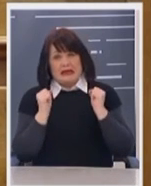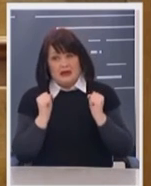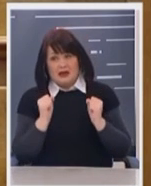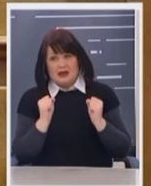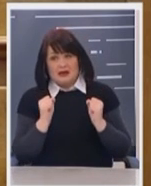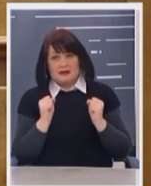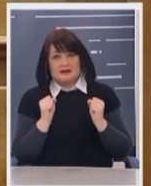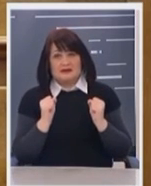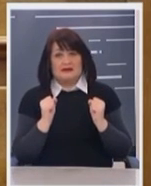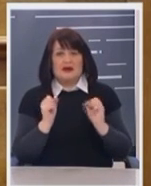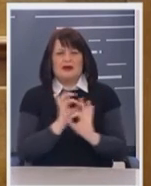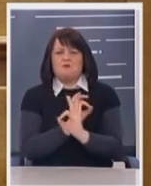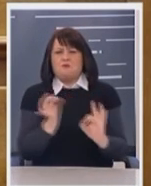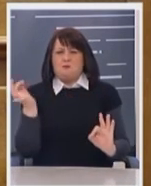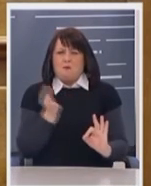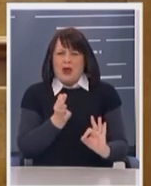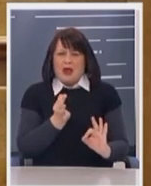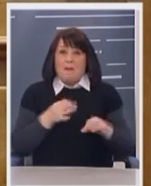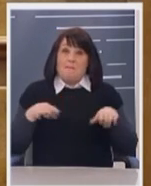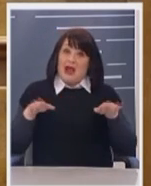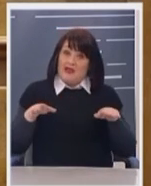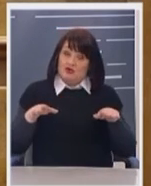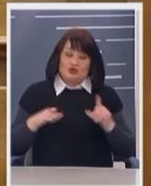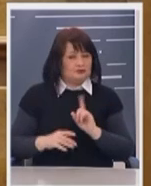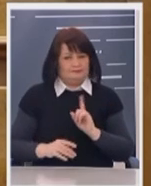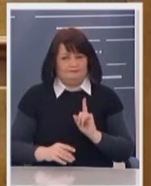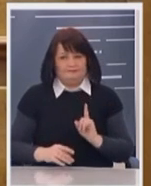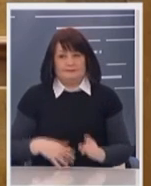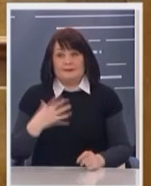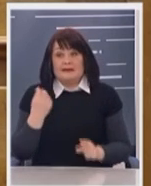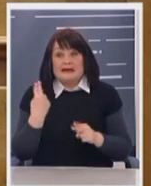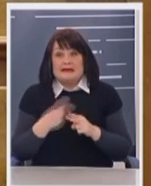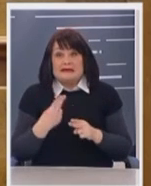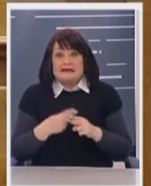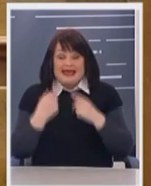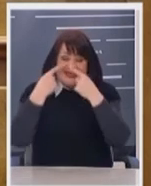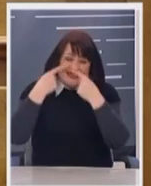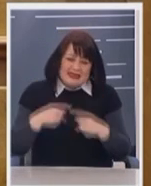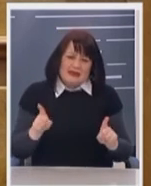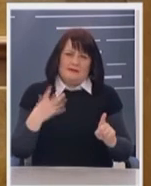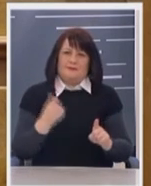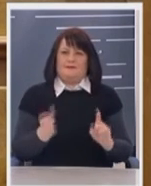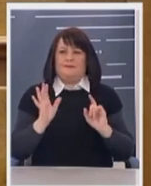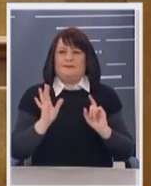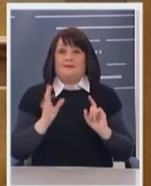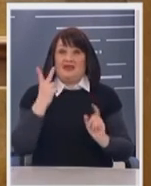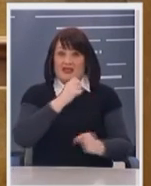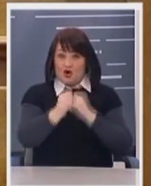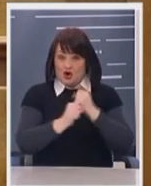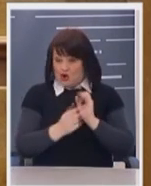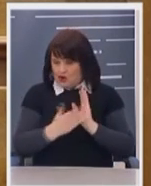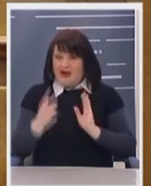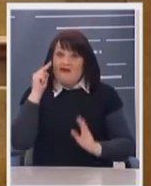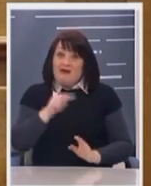μας έχει γίνει παράδοσος. Λέω όμως ότι υπάρχουν πολύ σημαντικές διαφορές μέσα σε αυτά τα δύο χρόνια που